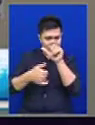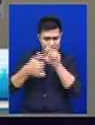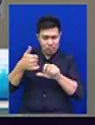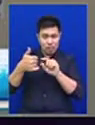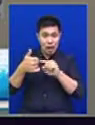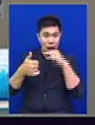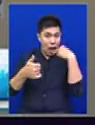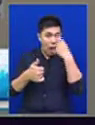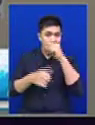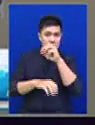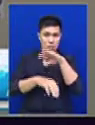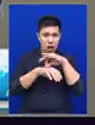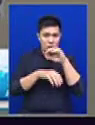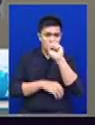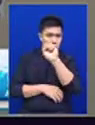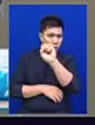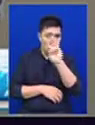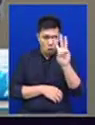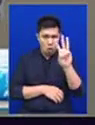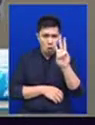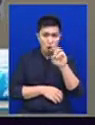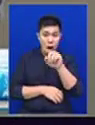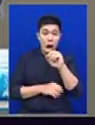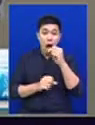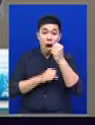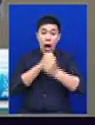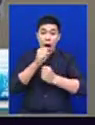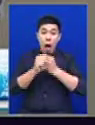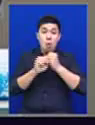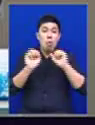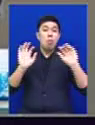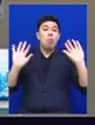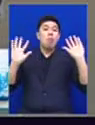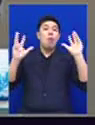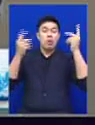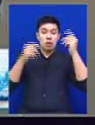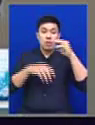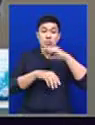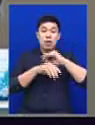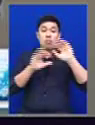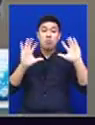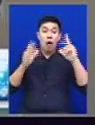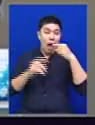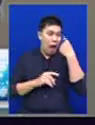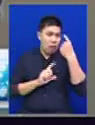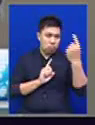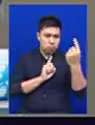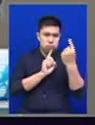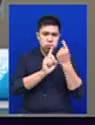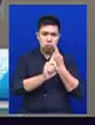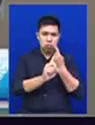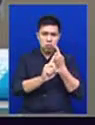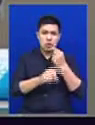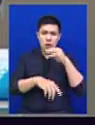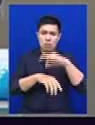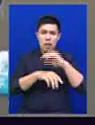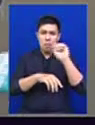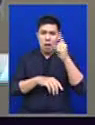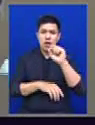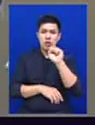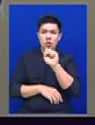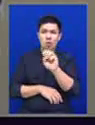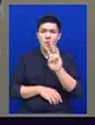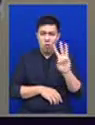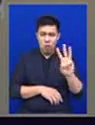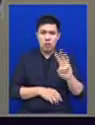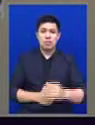คนที่มาเป็นสว.โดยตำแหน่งเนี่ยเมื่อเขาพ้นจากตำแหน่งก็จะมีคนที่มาดำรงตำแหน่งใหม่เข้ามาเป็นสว.